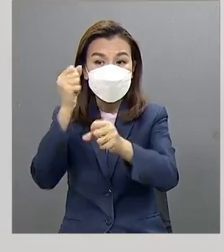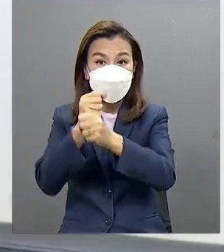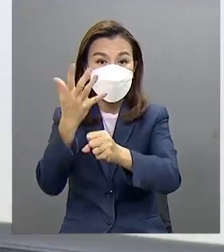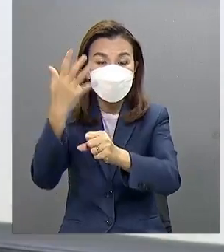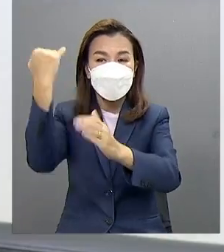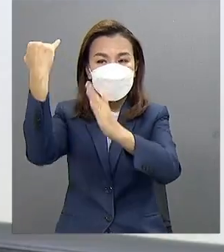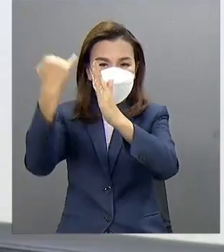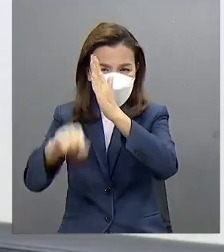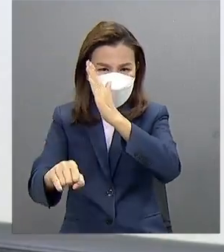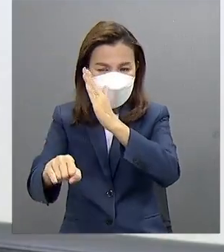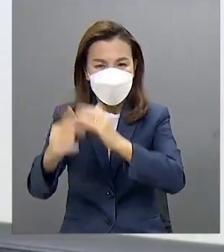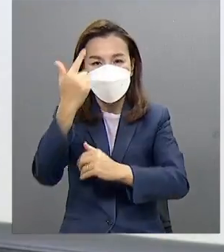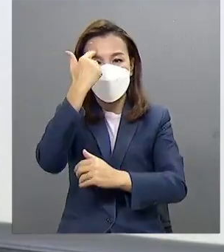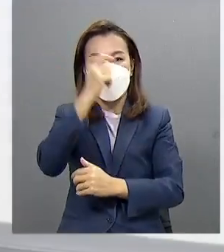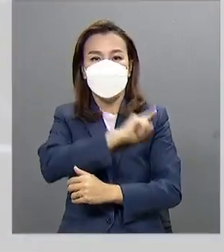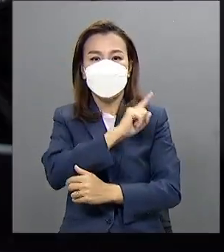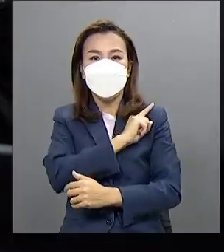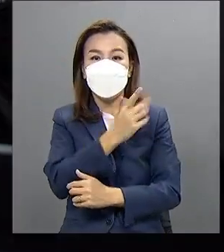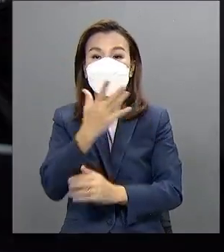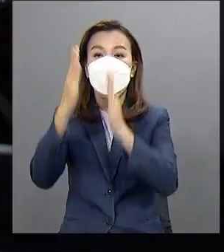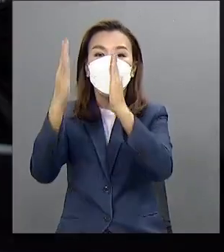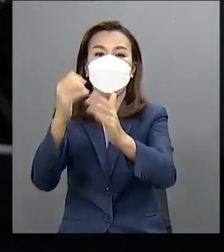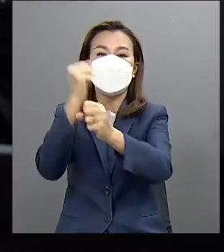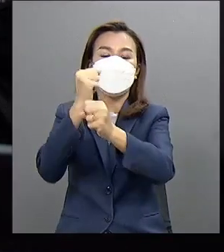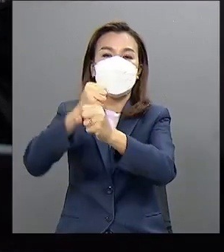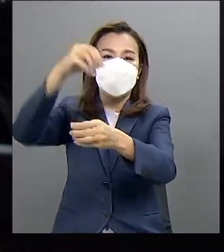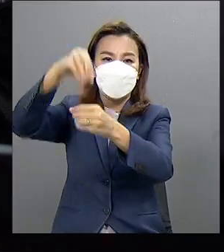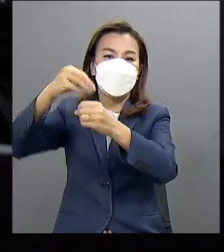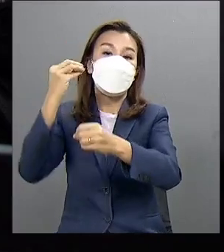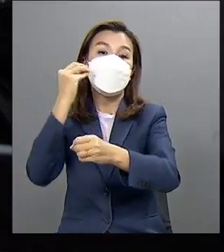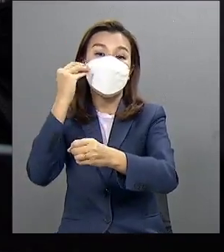ปฏิบัติหน้าที่นะครับจะไม่ใช่เรื่องความผิดแบบปกติ